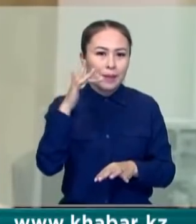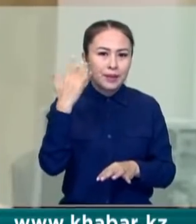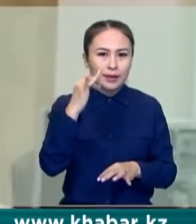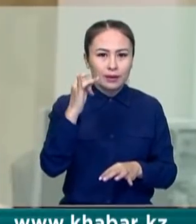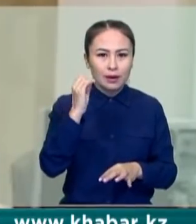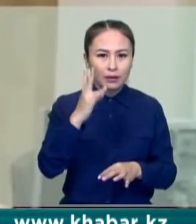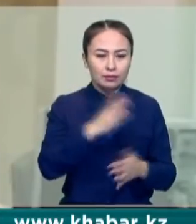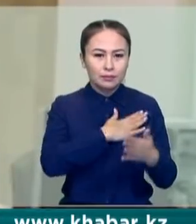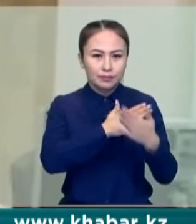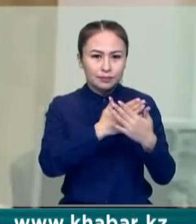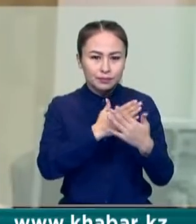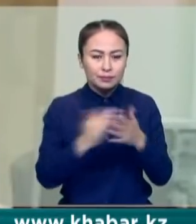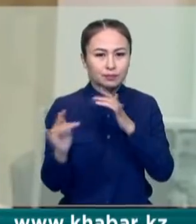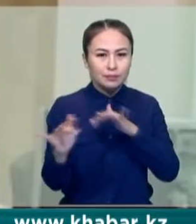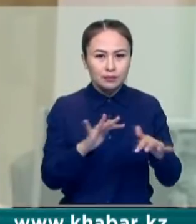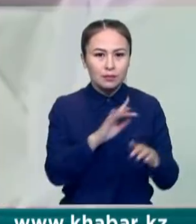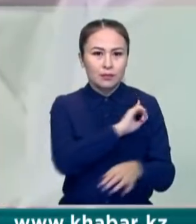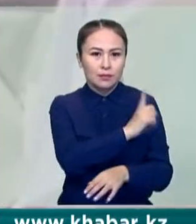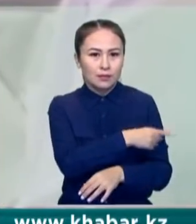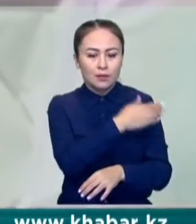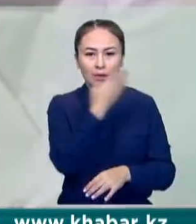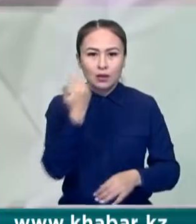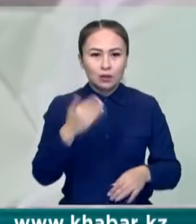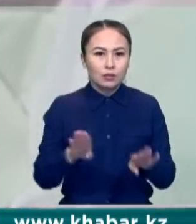аумағында белсенді әрекет етуіне күші жетпейді. Ал